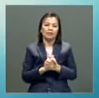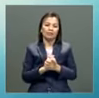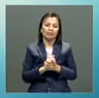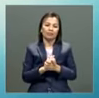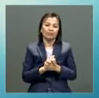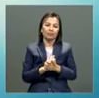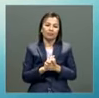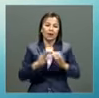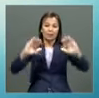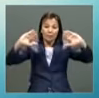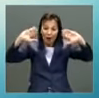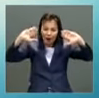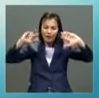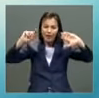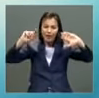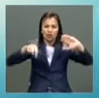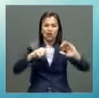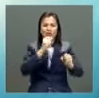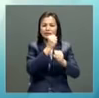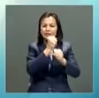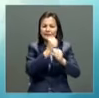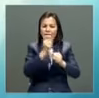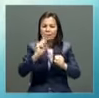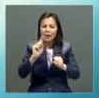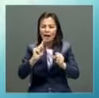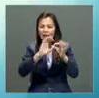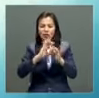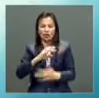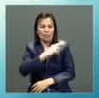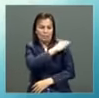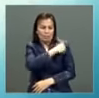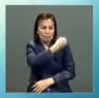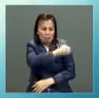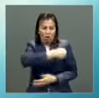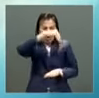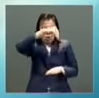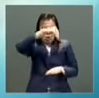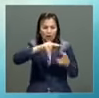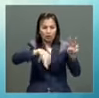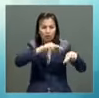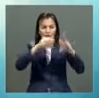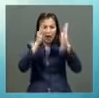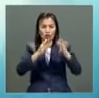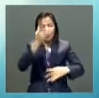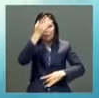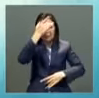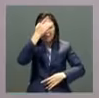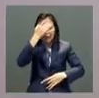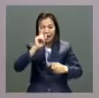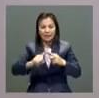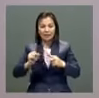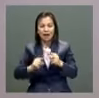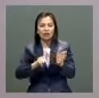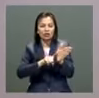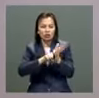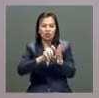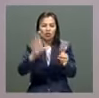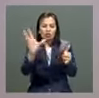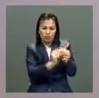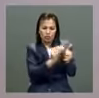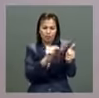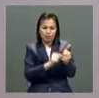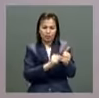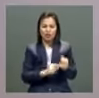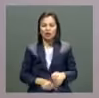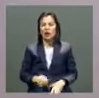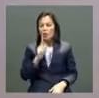จะต้องพึ่งพาในเรื่องของทางด้านการแพทย์เนี่ยนะครับเป็นหลักในการดูแลผู้ป่วยโควิด-19นะครับยกย่อง